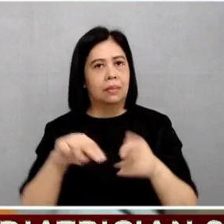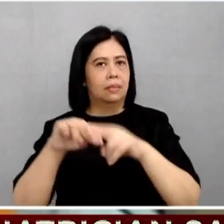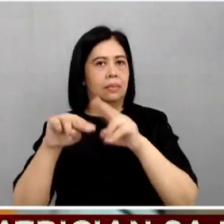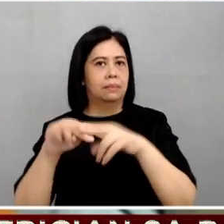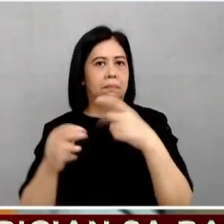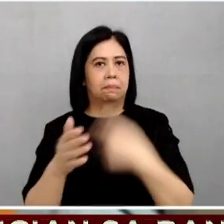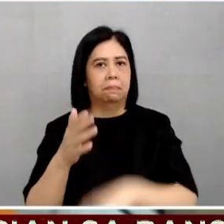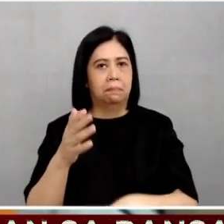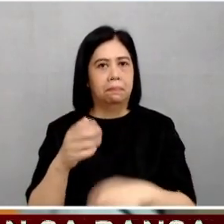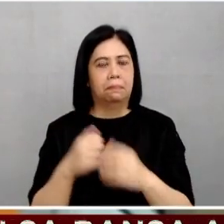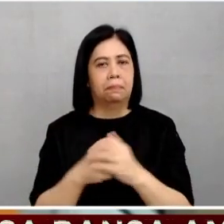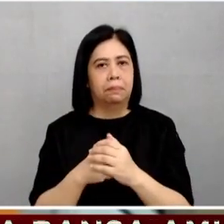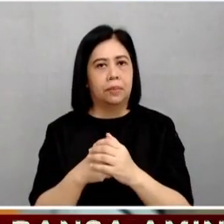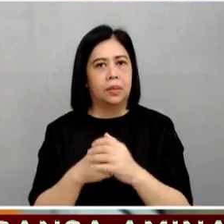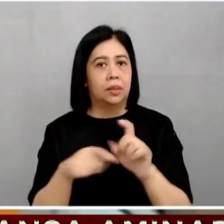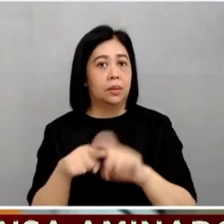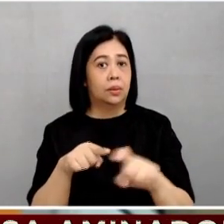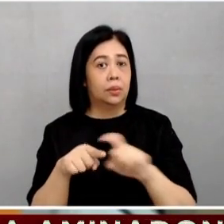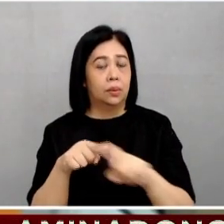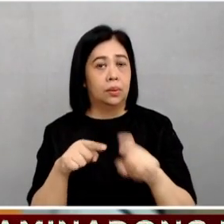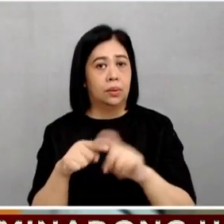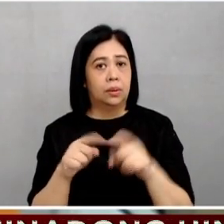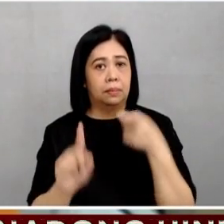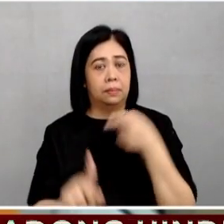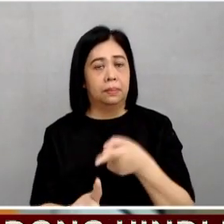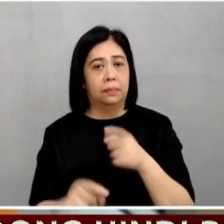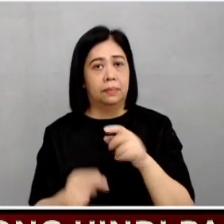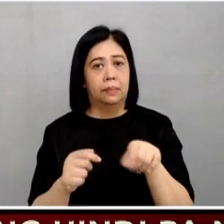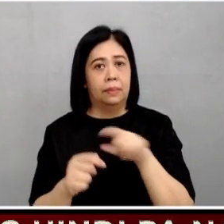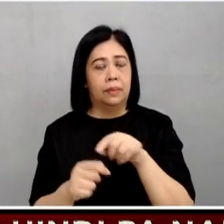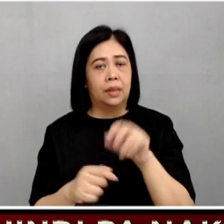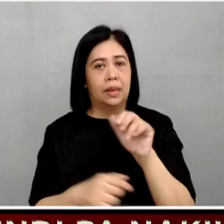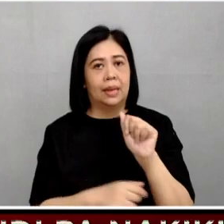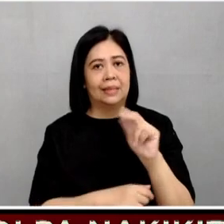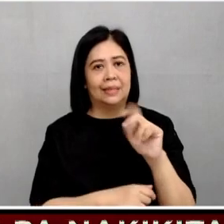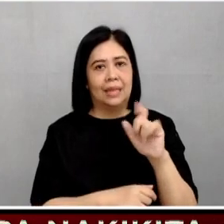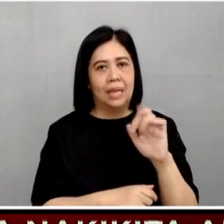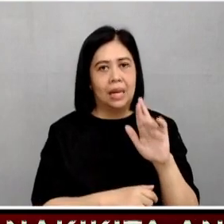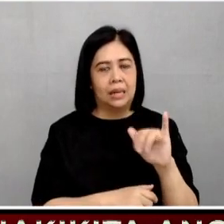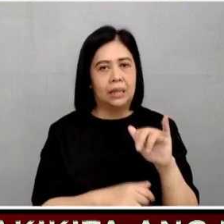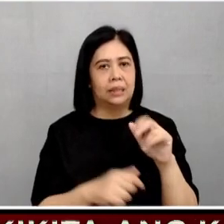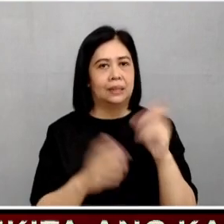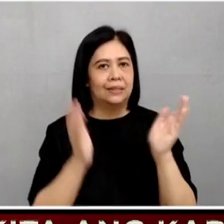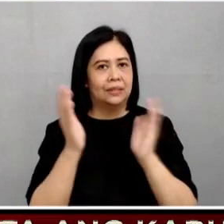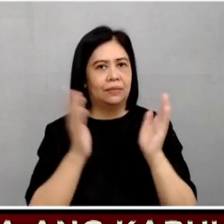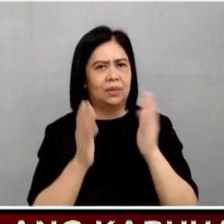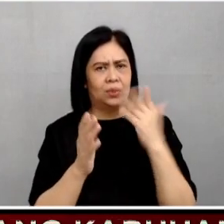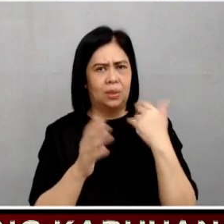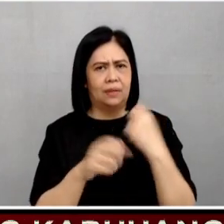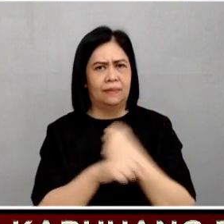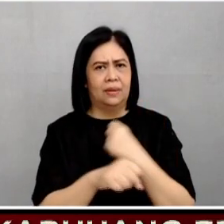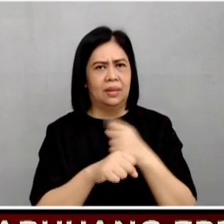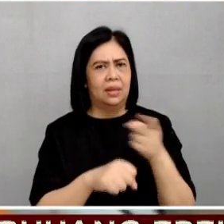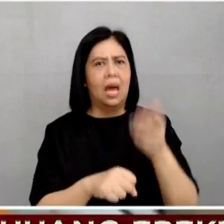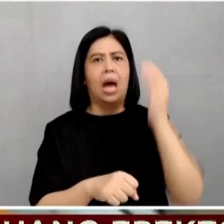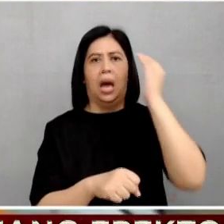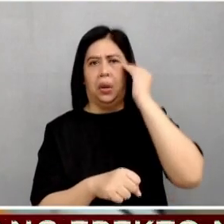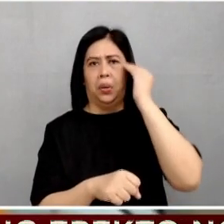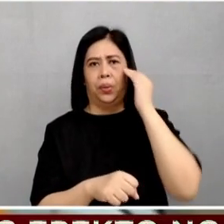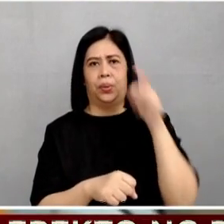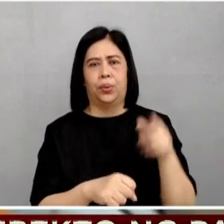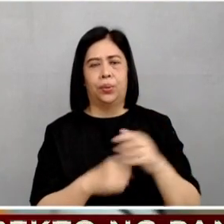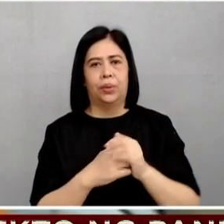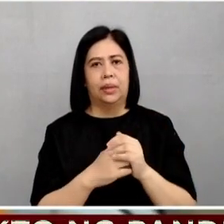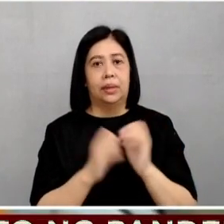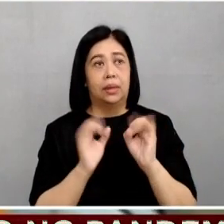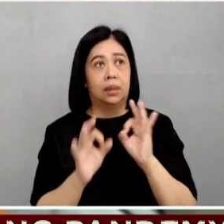ng kuryente, specifically dito sa ancillary services. Kaya naman namin pinaglaban yan eh. Kasi alam ko na